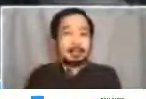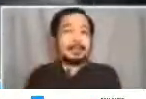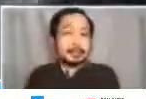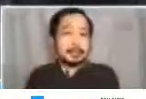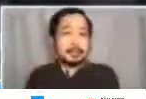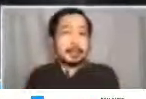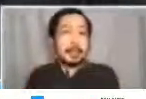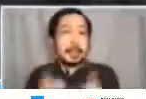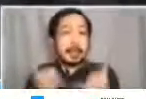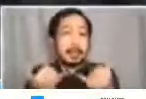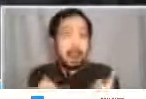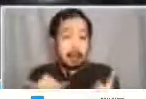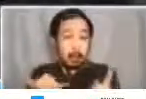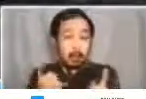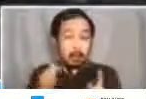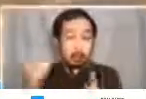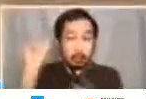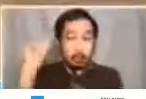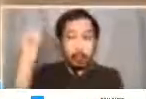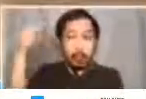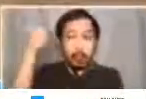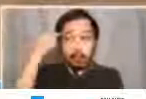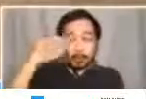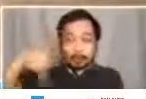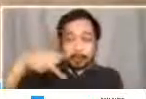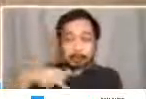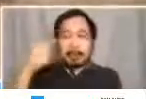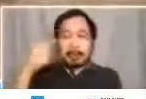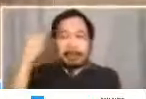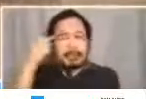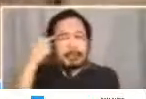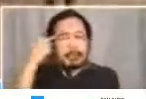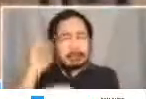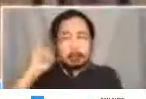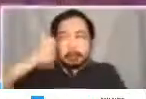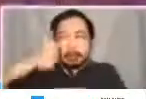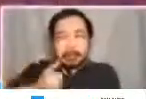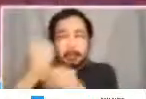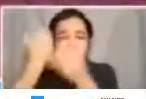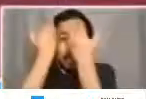Ma'am, what a challenging year nga for our embassy in Morocco.